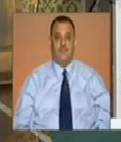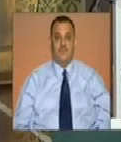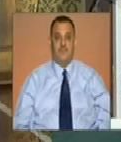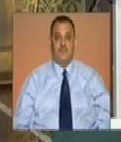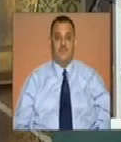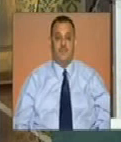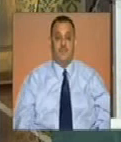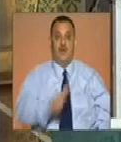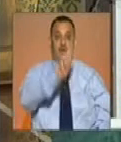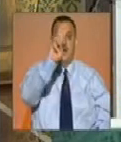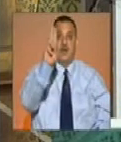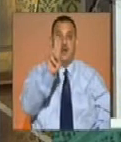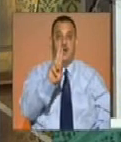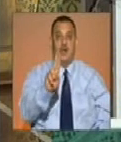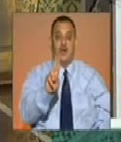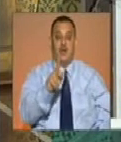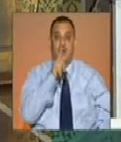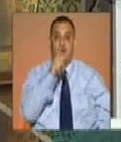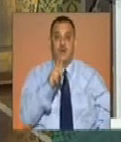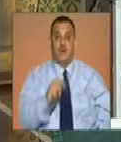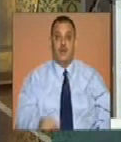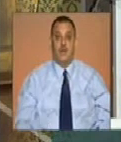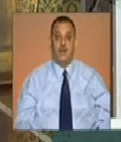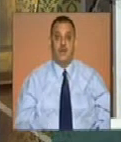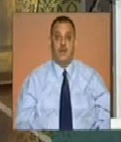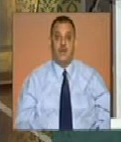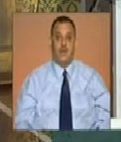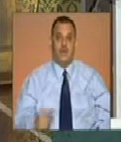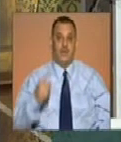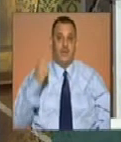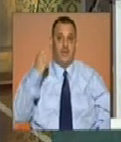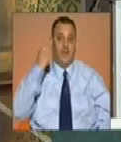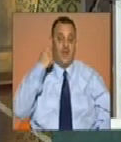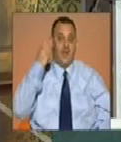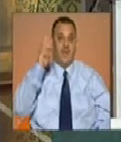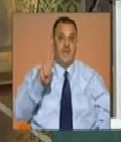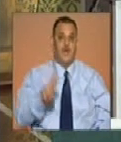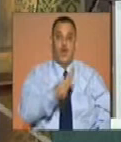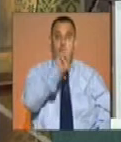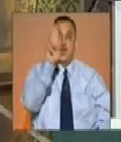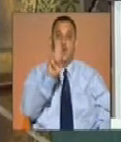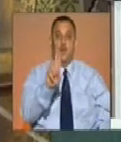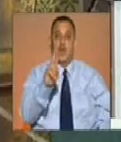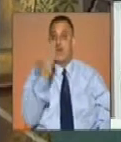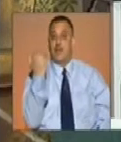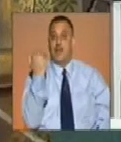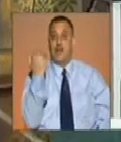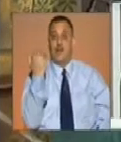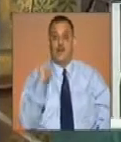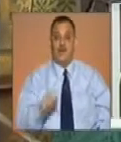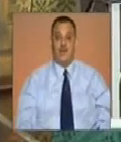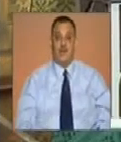أنا سألت في الأسبوع الماضي، أعتقد اسمح لي أسألك نفس السؤال. تفضل يا أخي تفضل.